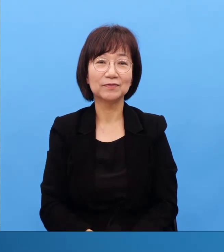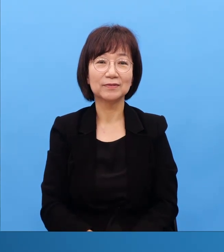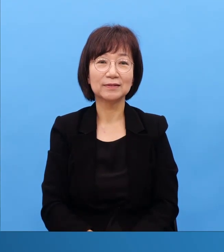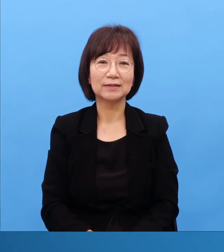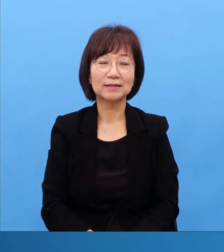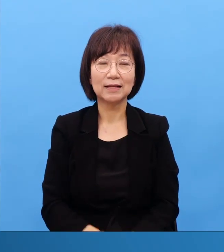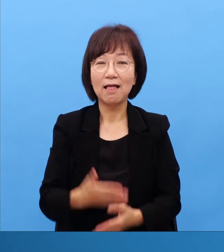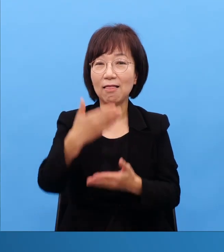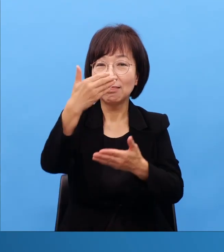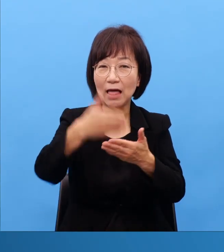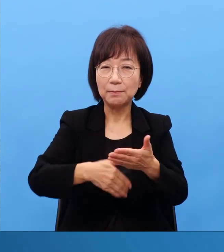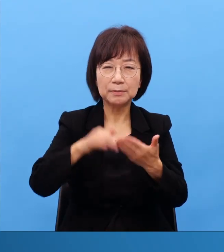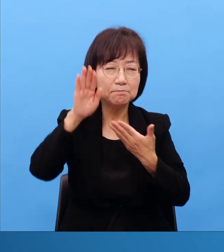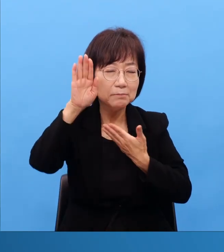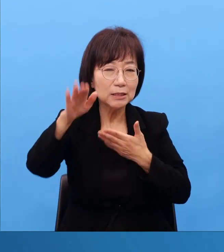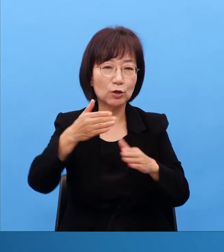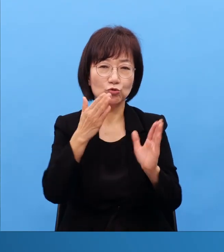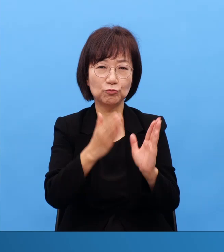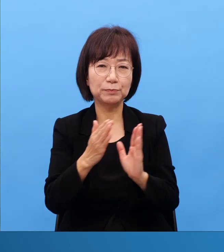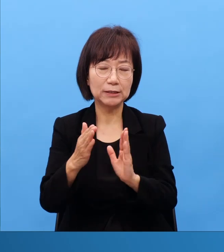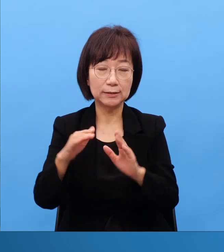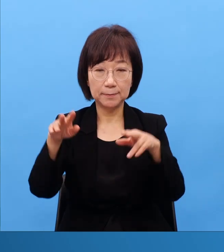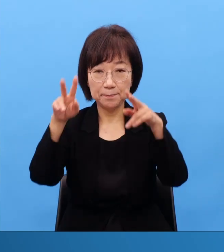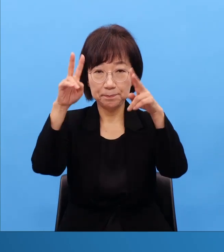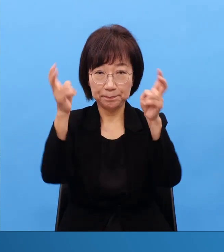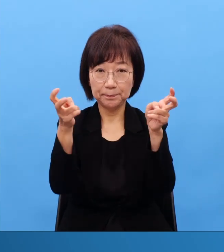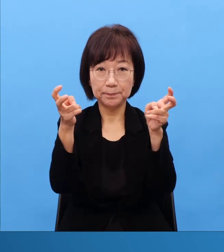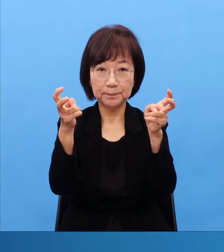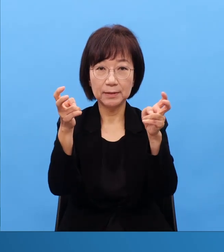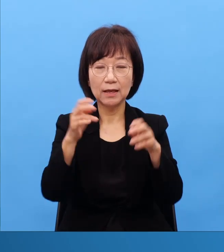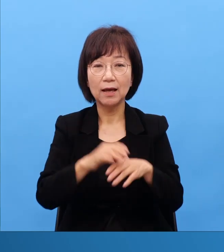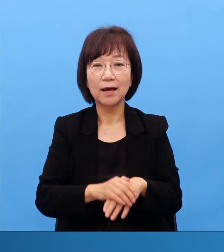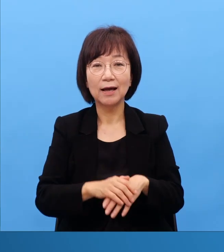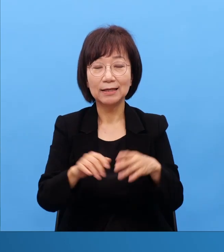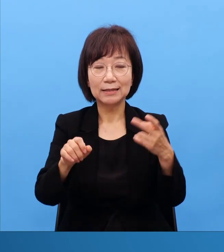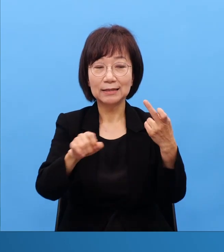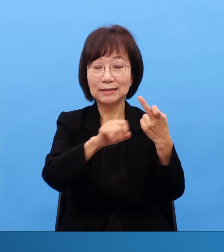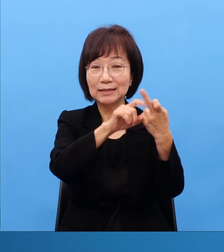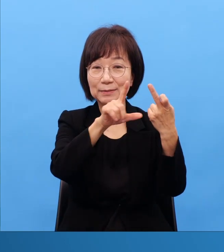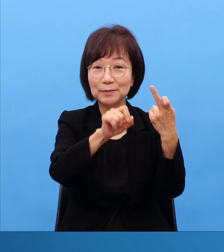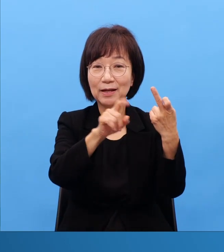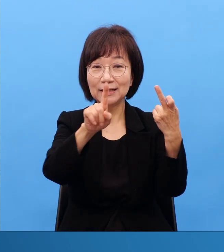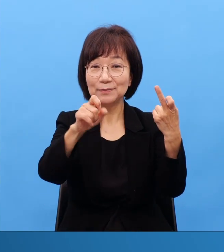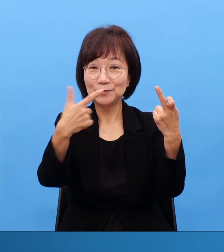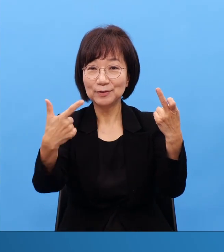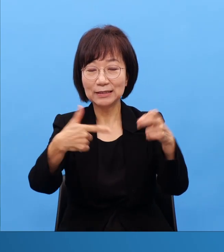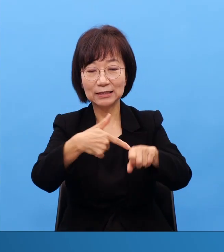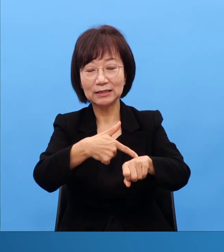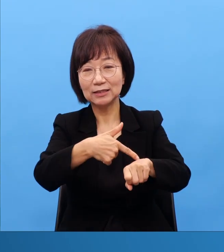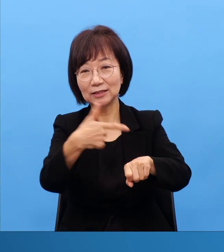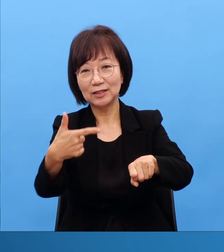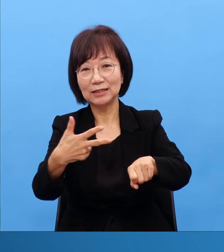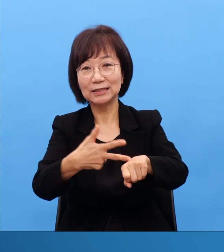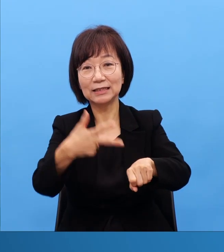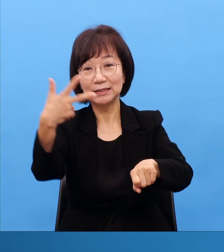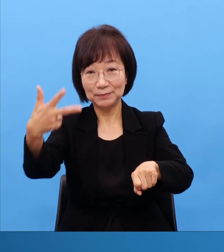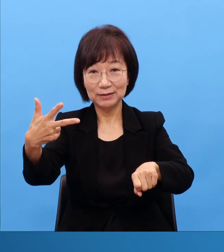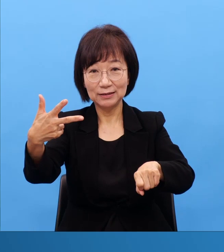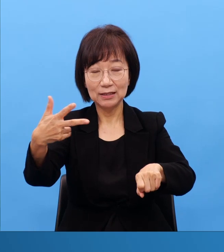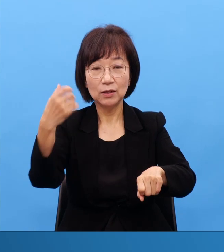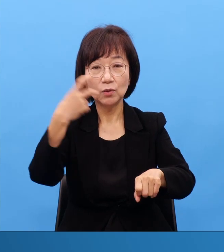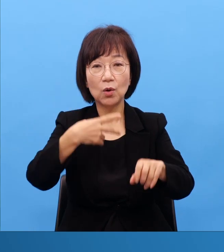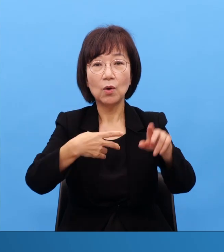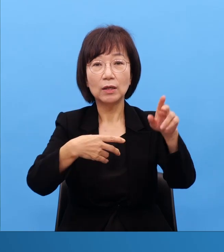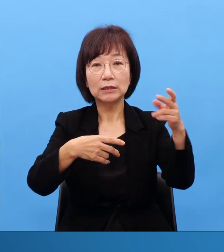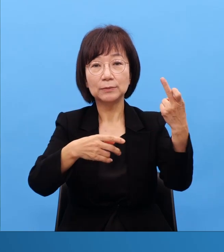대회는 남은 미래를 준비하자라는 주제로 열리며 12월 16일 오후 7시에 1강, 17일 오전